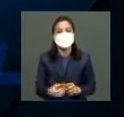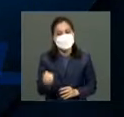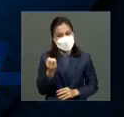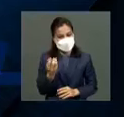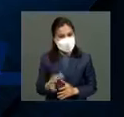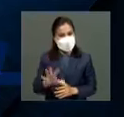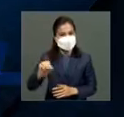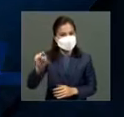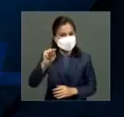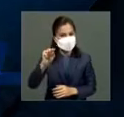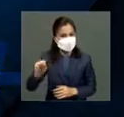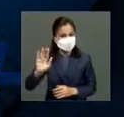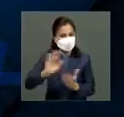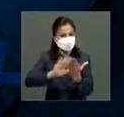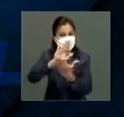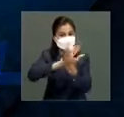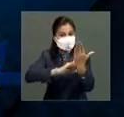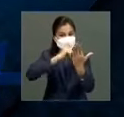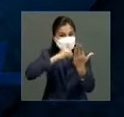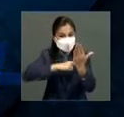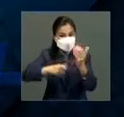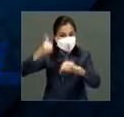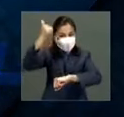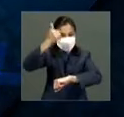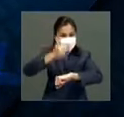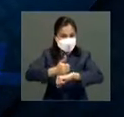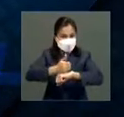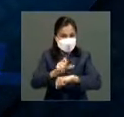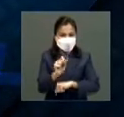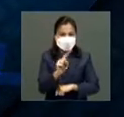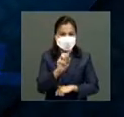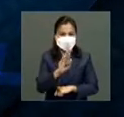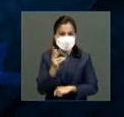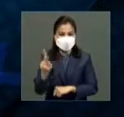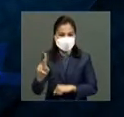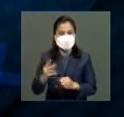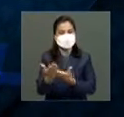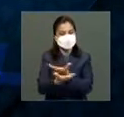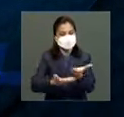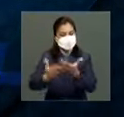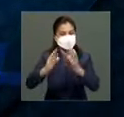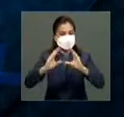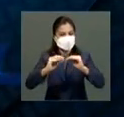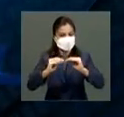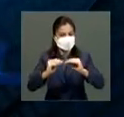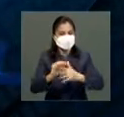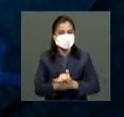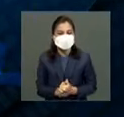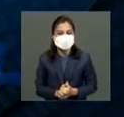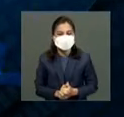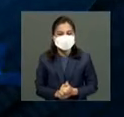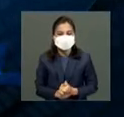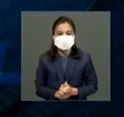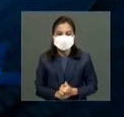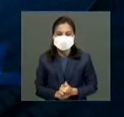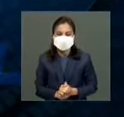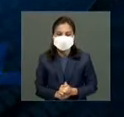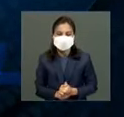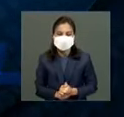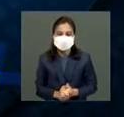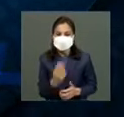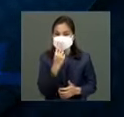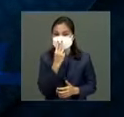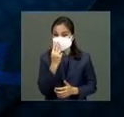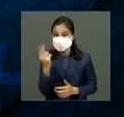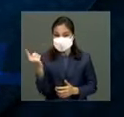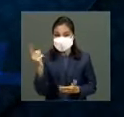โต๊ะในการที่จะดำเนินการการประชุมเองนะครับซึ่งก็จะเห็นนะครับว่าชุดข้อมู